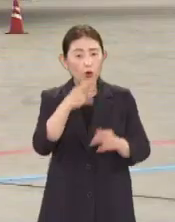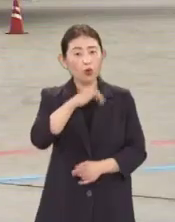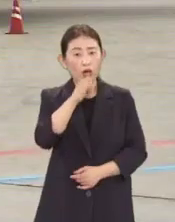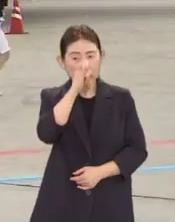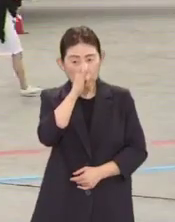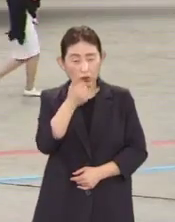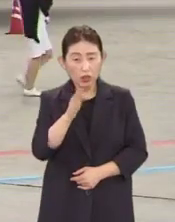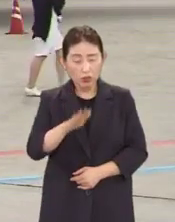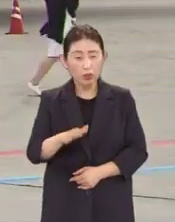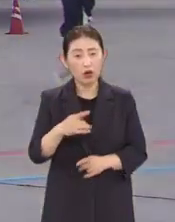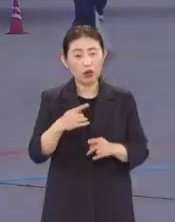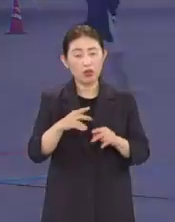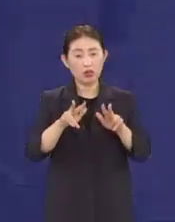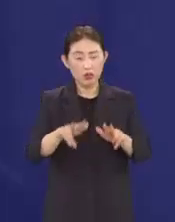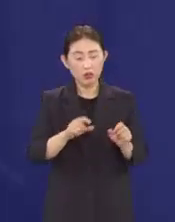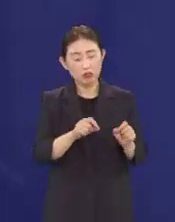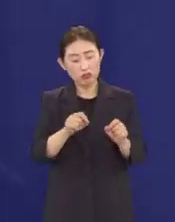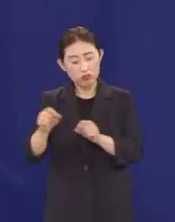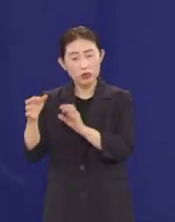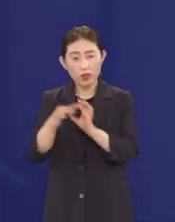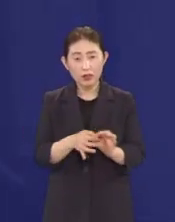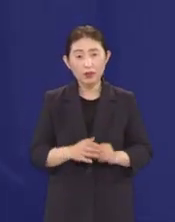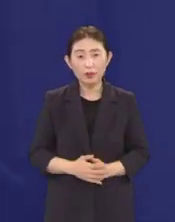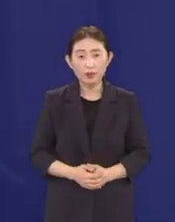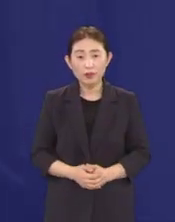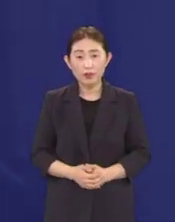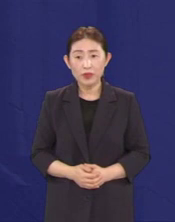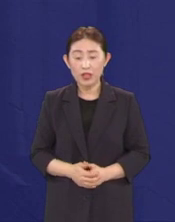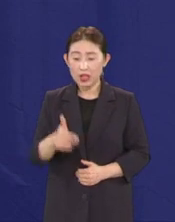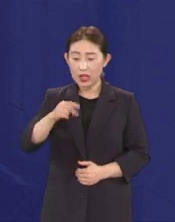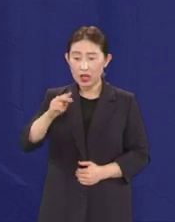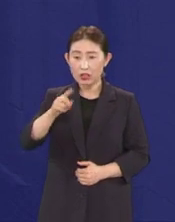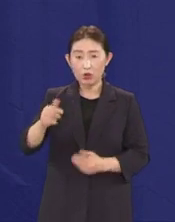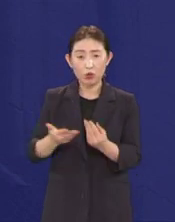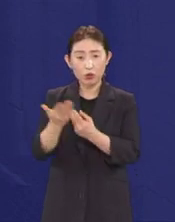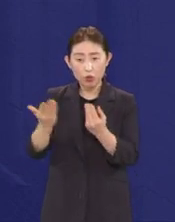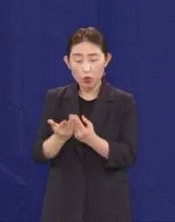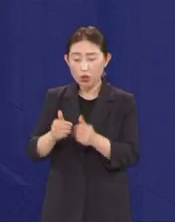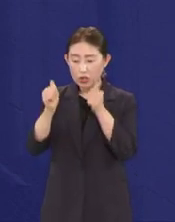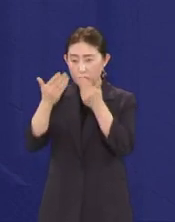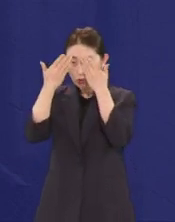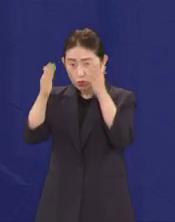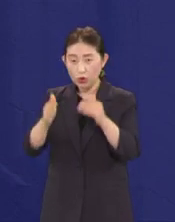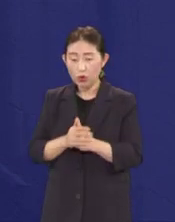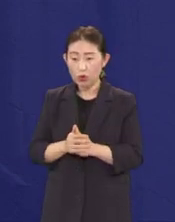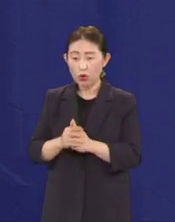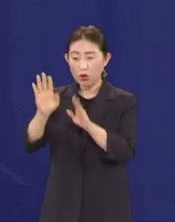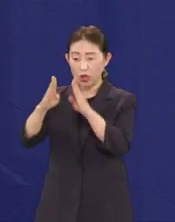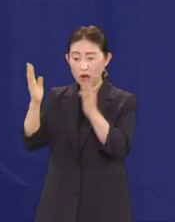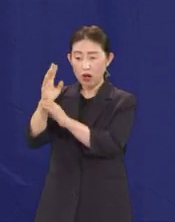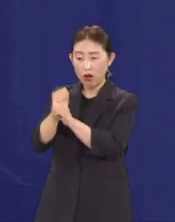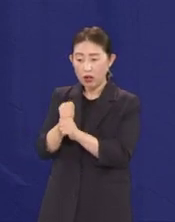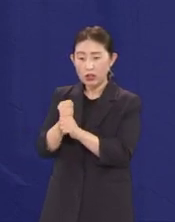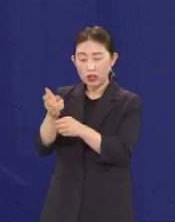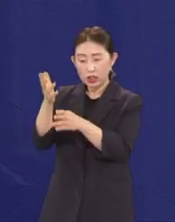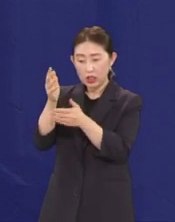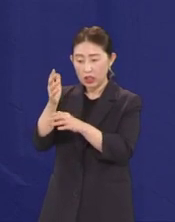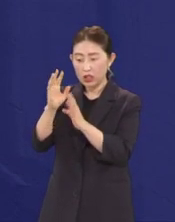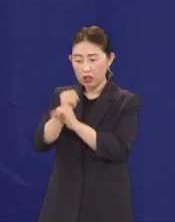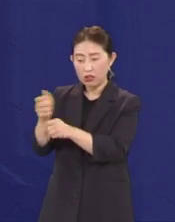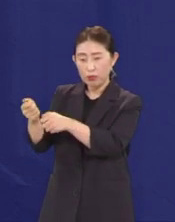제대로 평가받지 못하고 있습니다 이에 반해 가덕도는 예타 면제 계양 시기도 앞당겨졌고 대구경북